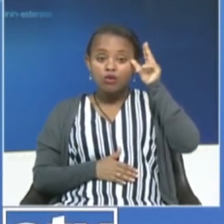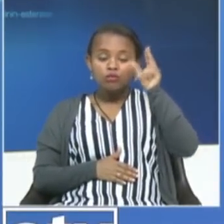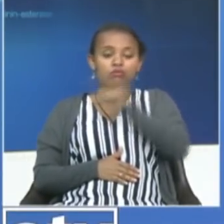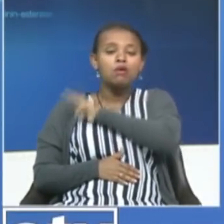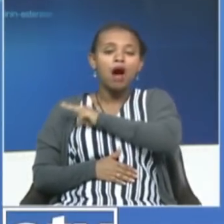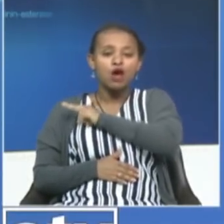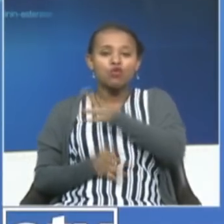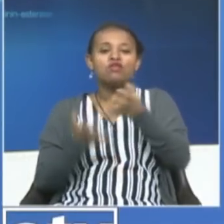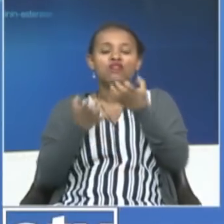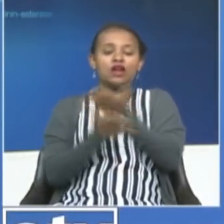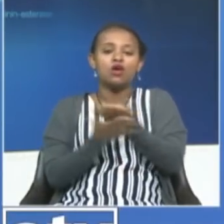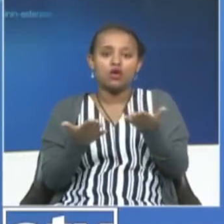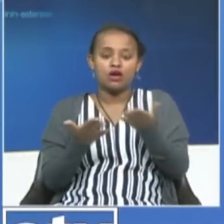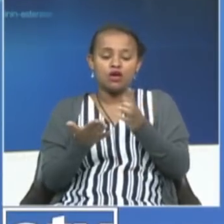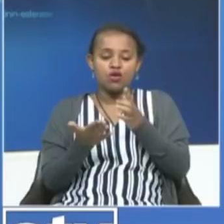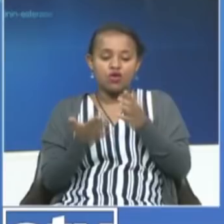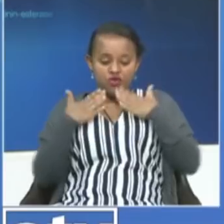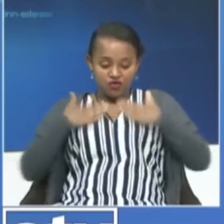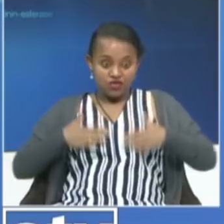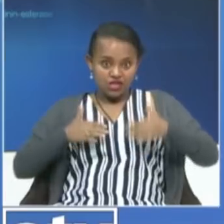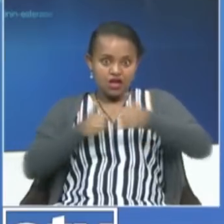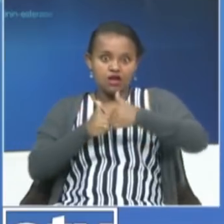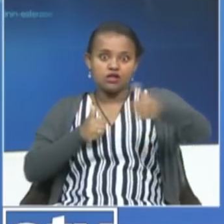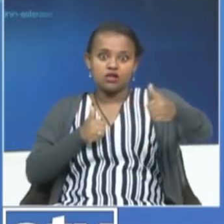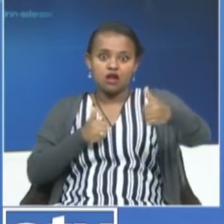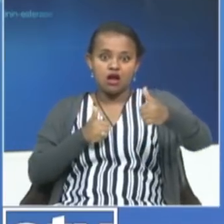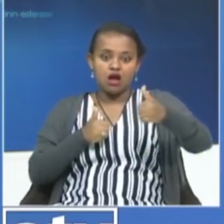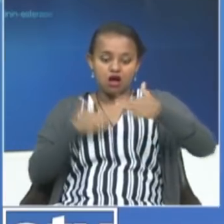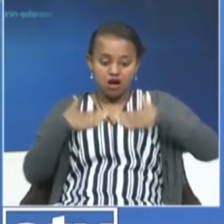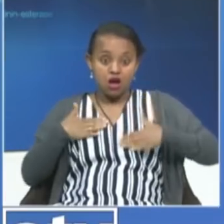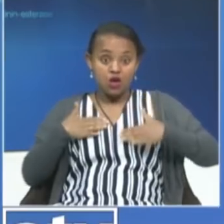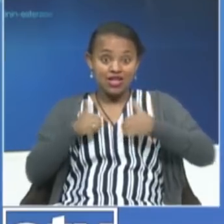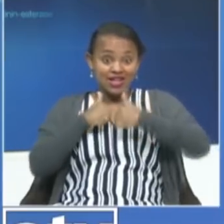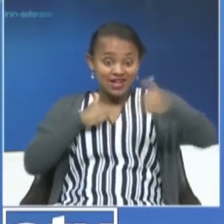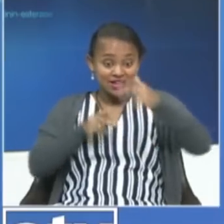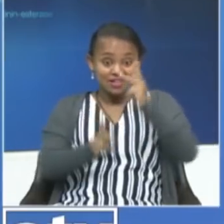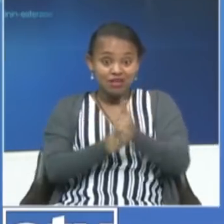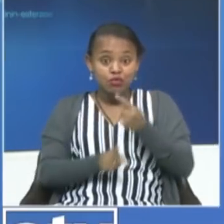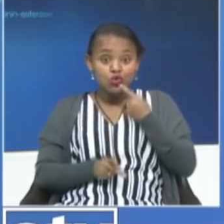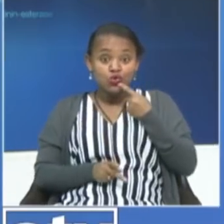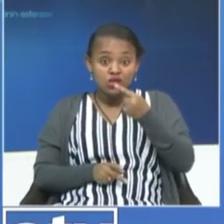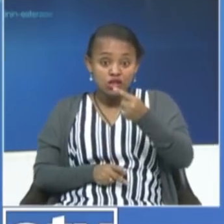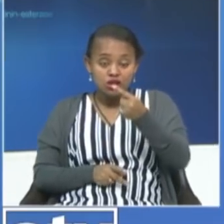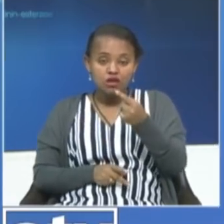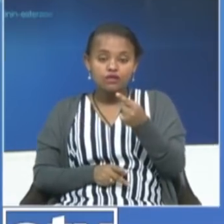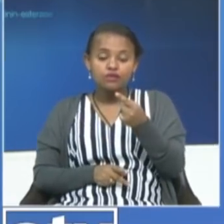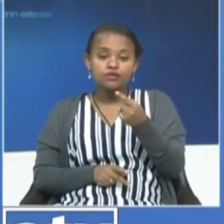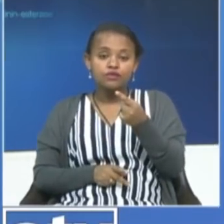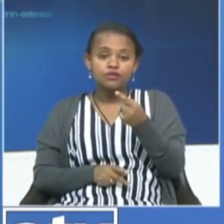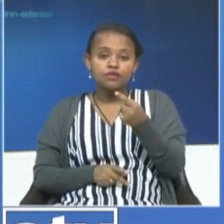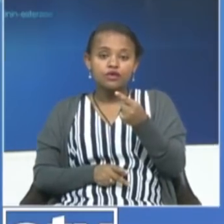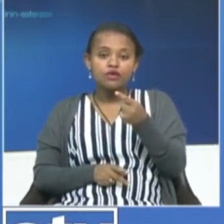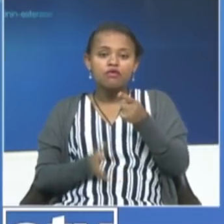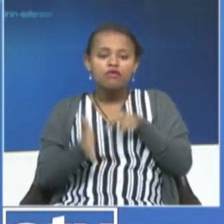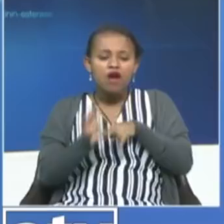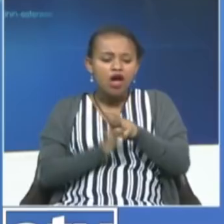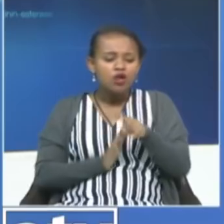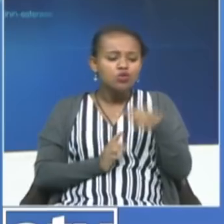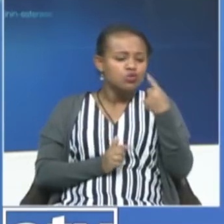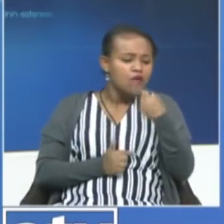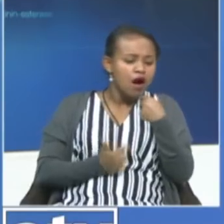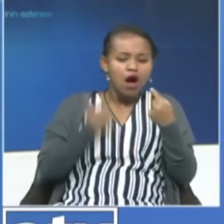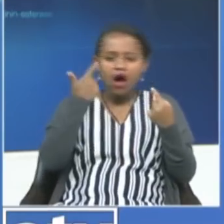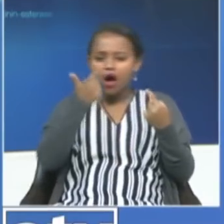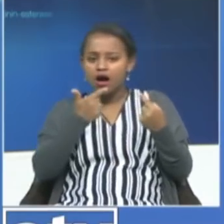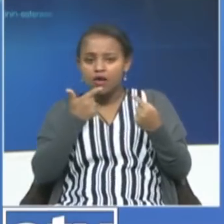ነው። የፊዚካል ዲስታንስ ወይም አካላዊ ርቀትን ጠብቆ ስንል ቫይረሱ ማን ከማን በግድ